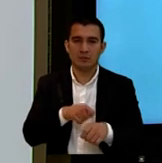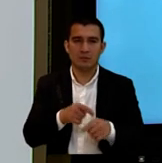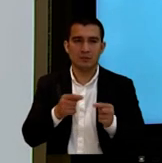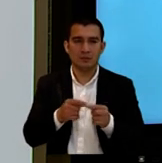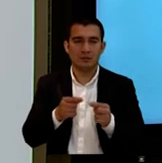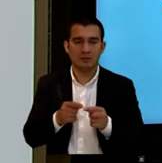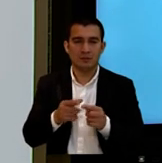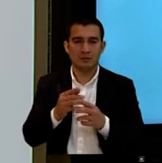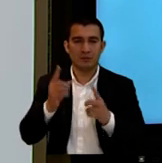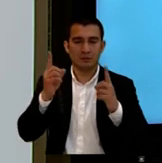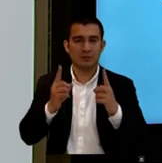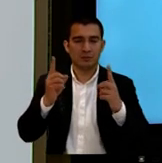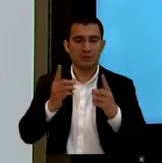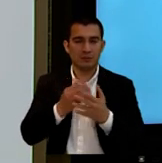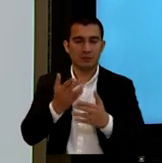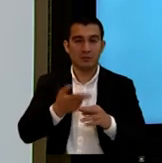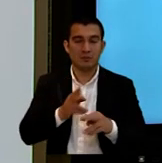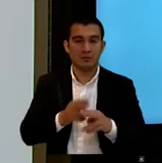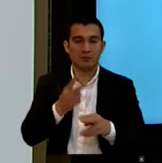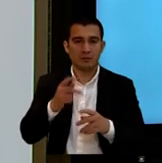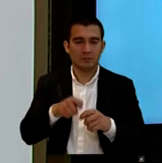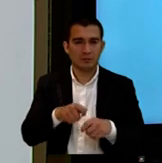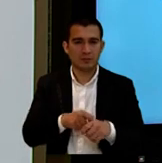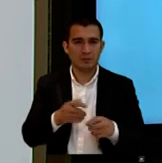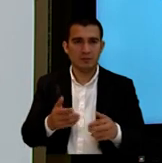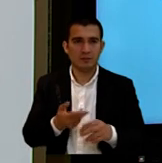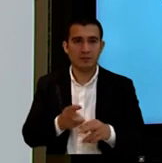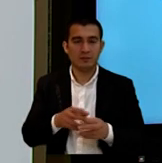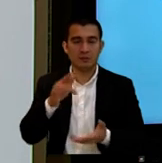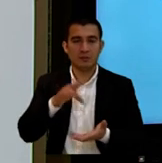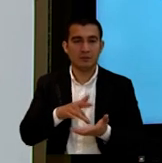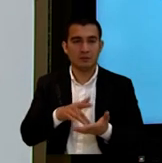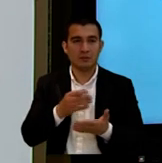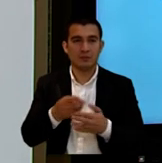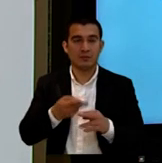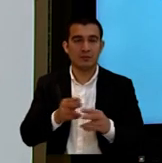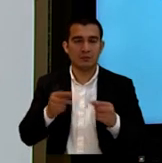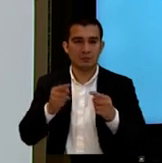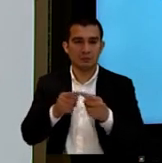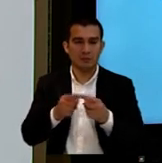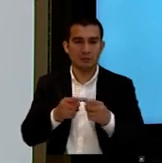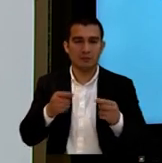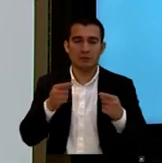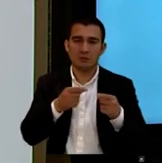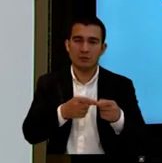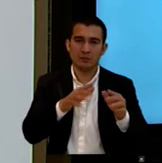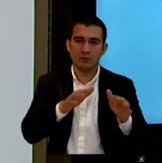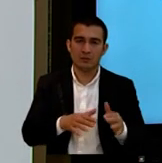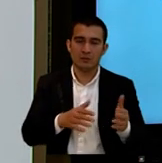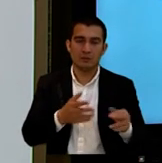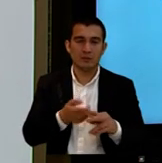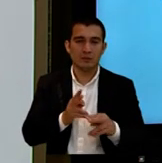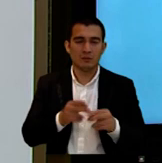burchaklarida turgan ustunlarning balandliklari 2 metr. Markazdagi ustunning uchidan burchakdagi turgan